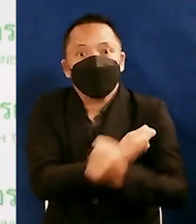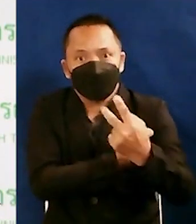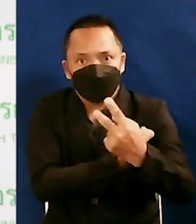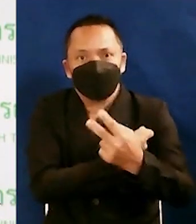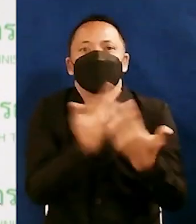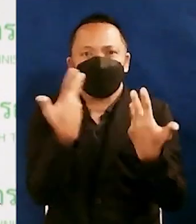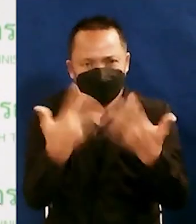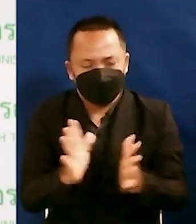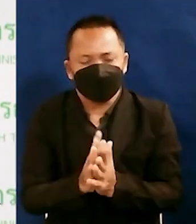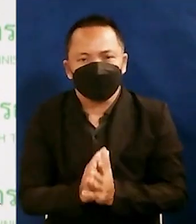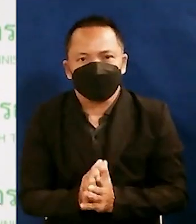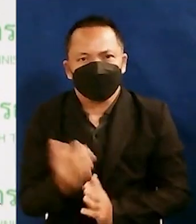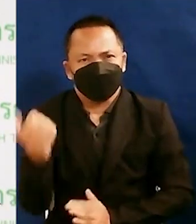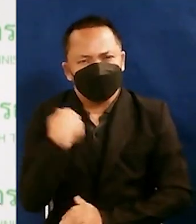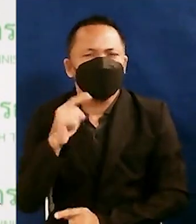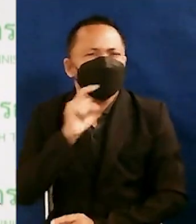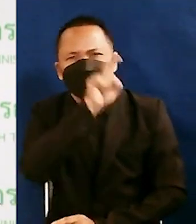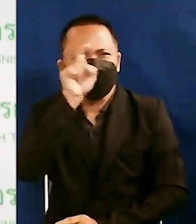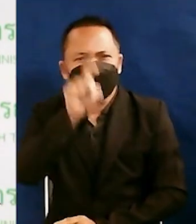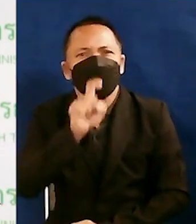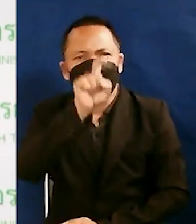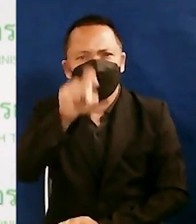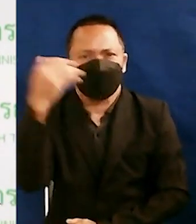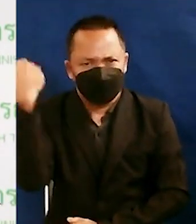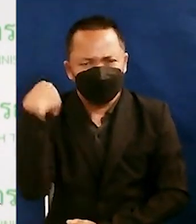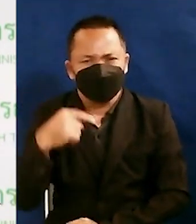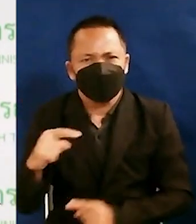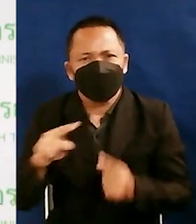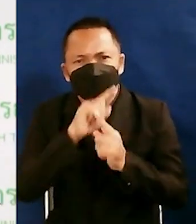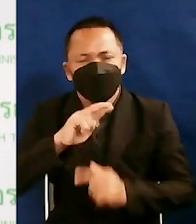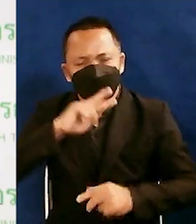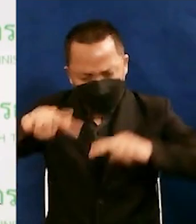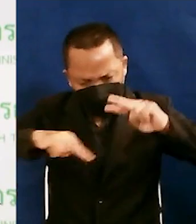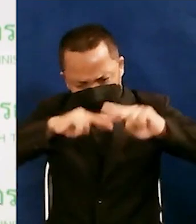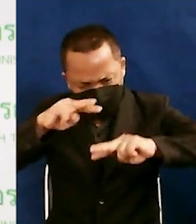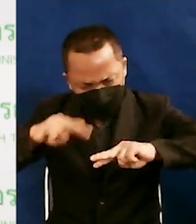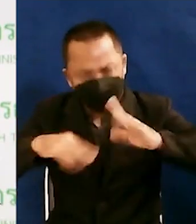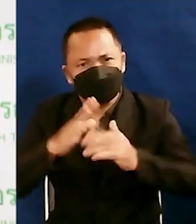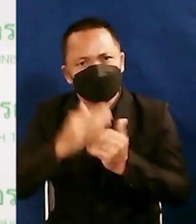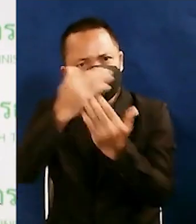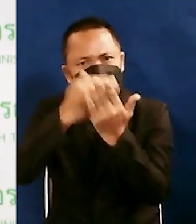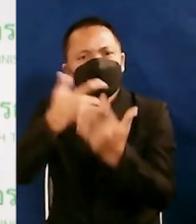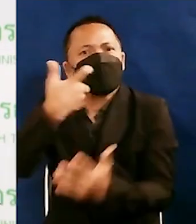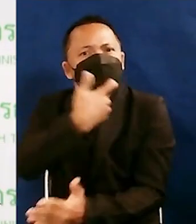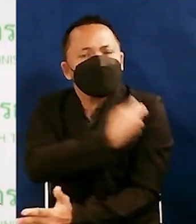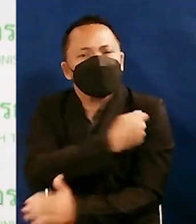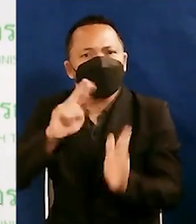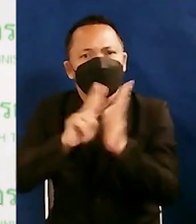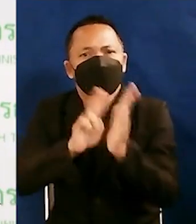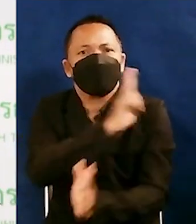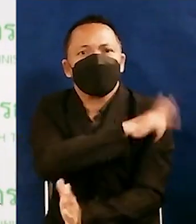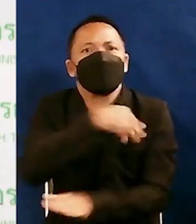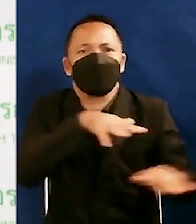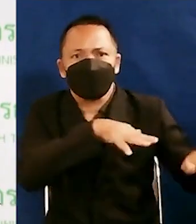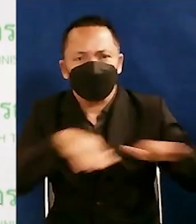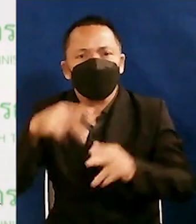วนะคะก็มีข้อคำถามเข้ามาค่ะว่ากรณีตรวจเช็คข้อมูลนะคะการฉีดวัคซีนในระบบหมอพร้อมแล้วไ